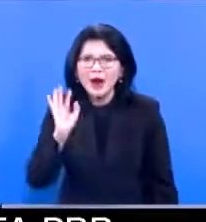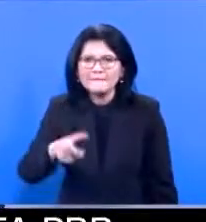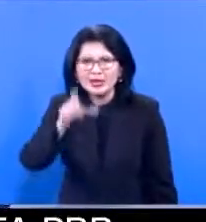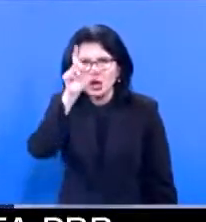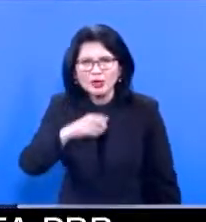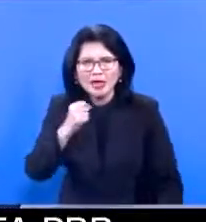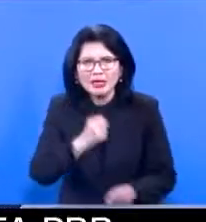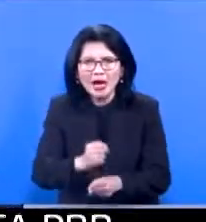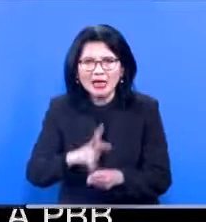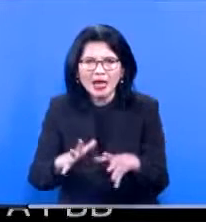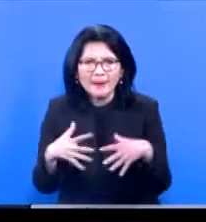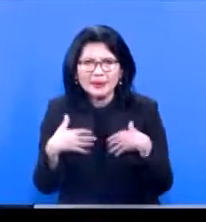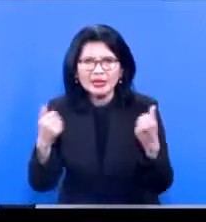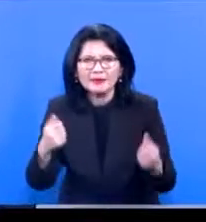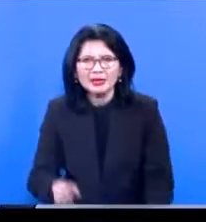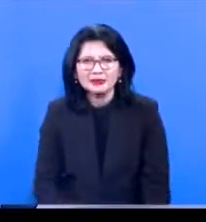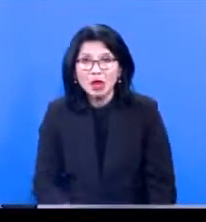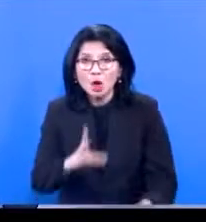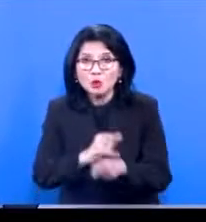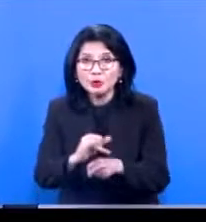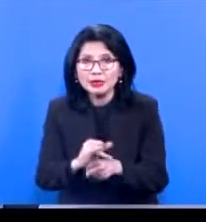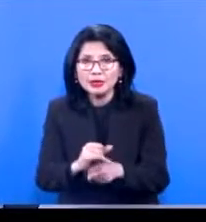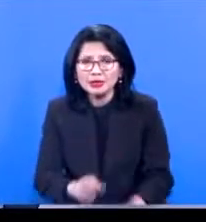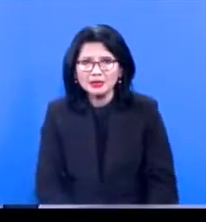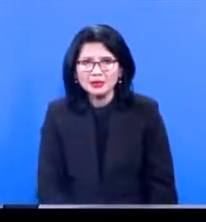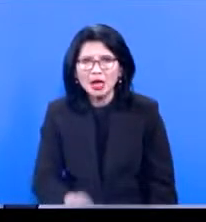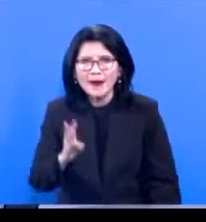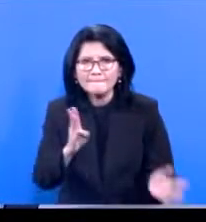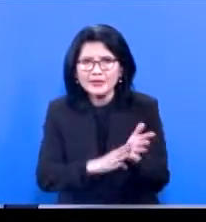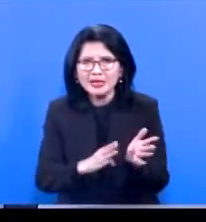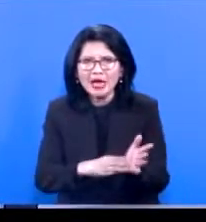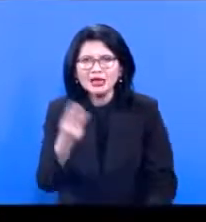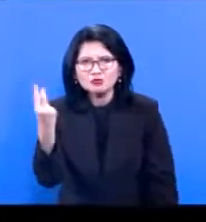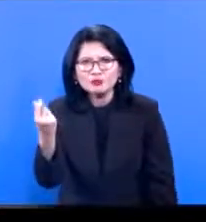gagal menyelamatkan jualannya hingga kerugian total ditaksir mencapai miliaran rupiah.